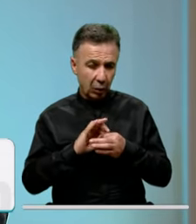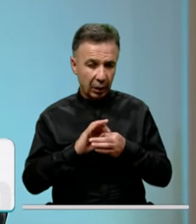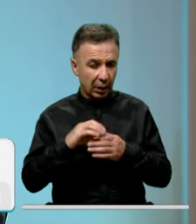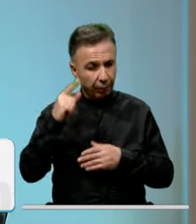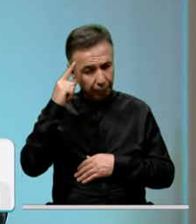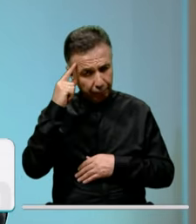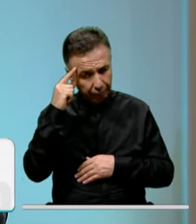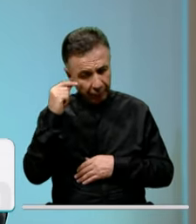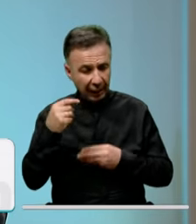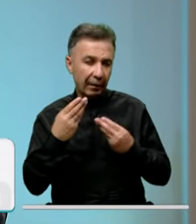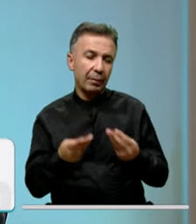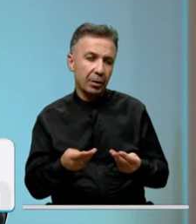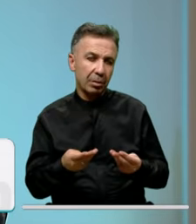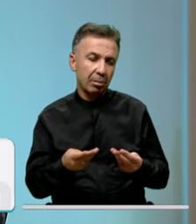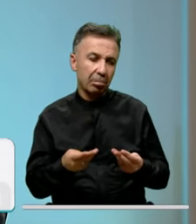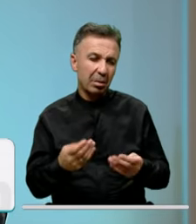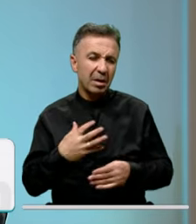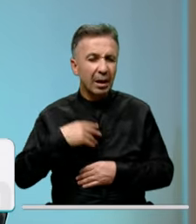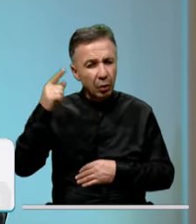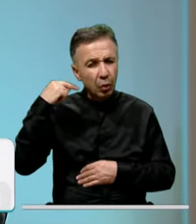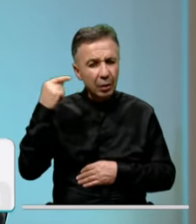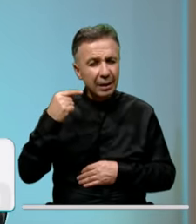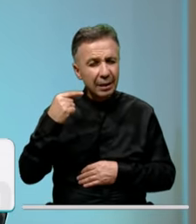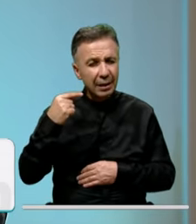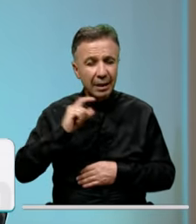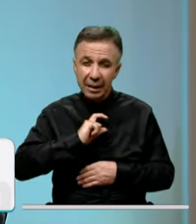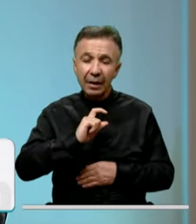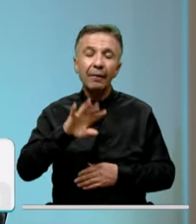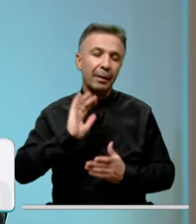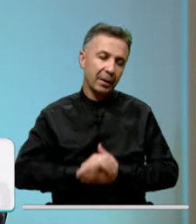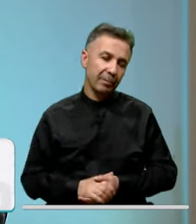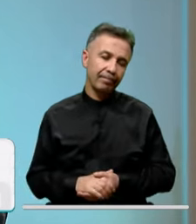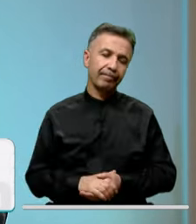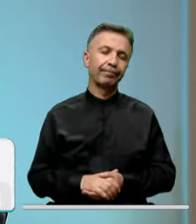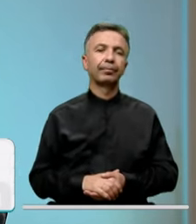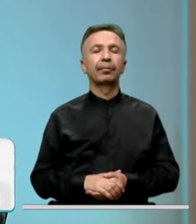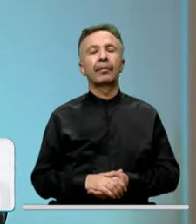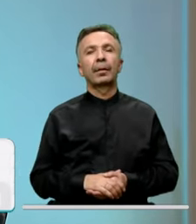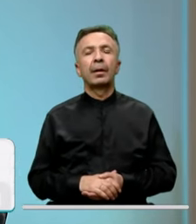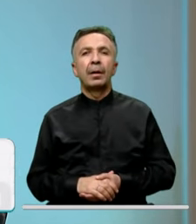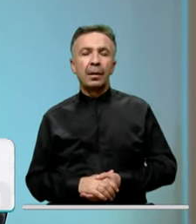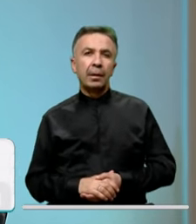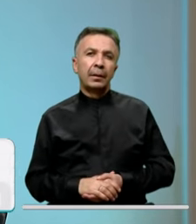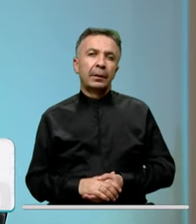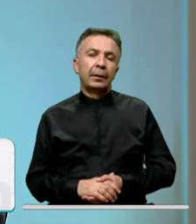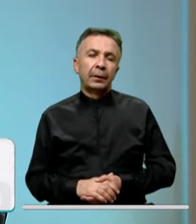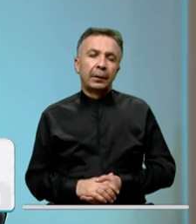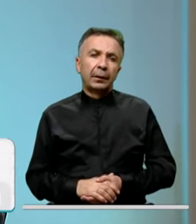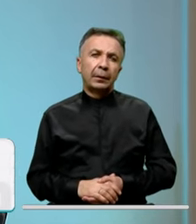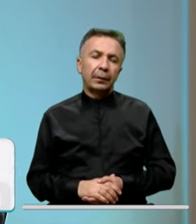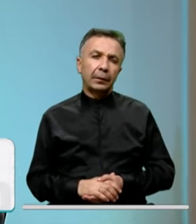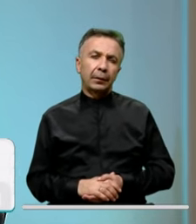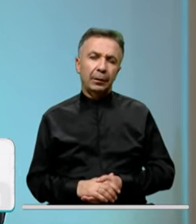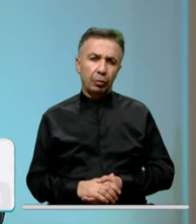aktarmanın ötesinde kişisel tercihlerimizi ya da kişisel değerlendirmelerimizi yapmayız, yapamayız. Bu